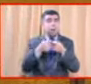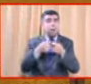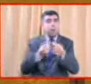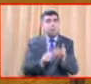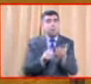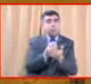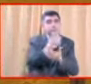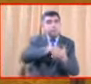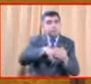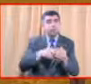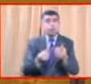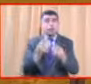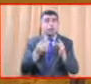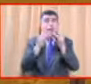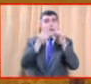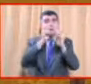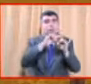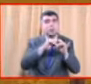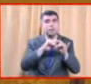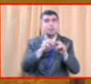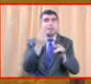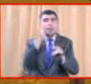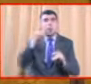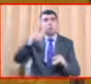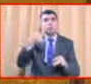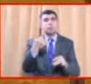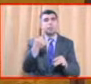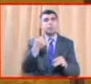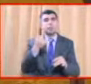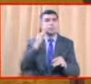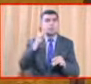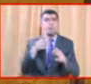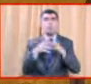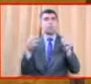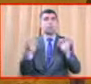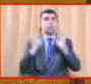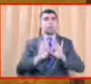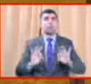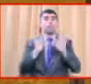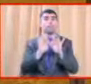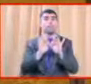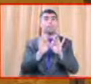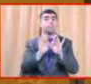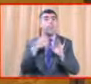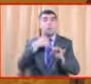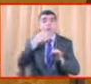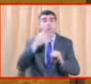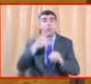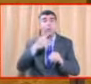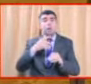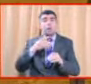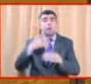الاستفادة من معلومات 3G. فمثلا بالجماعات الحضرية باقليم شيشاوة سيد الوزير،